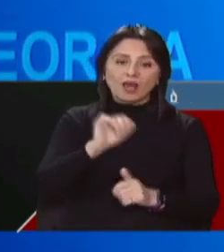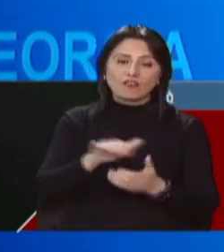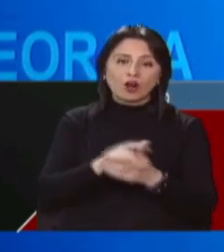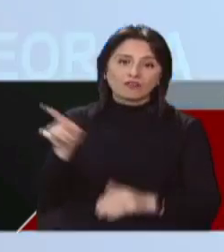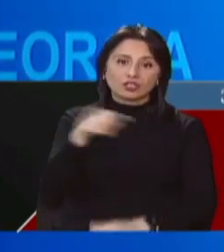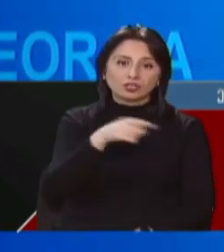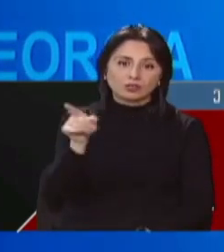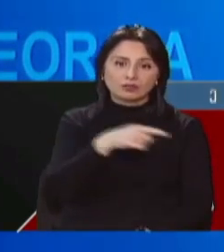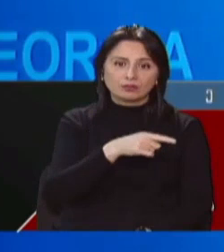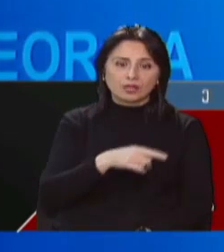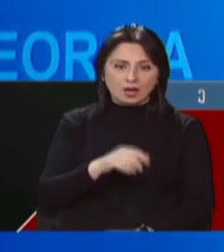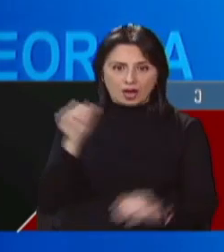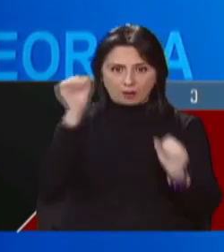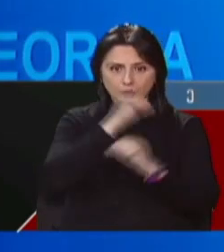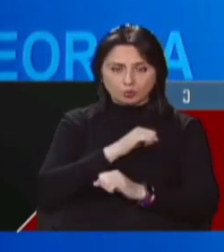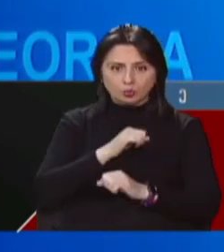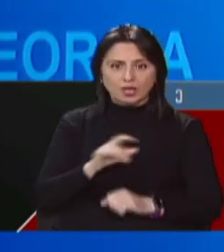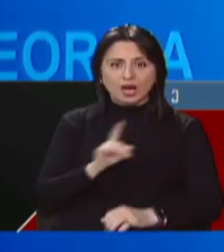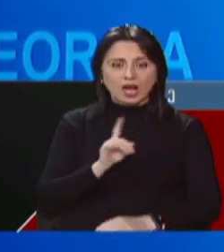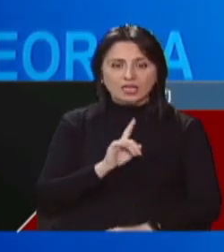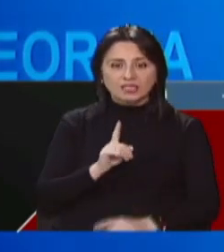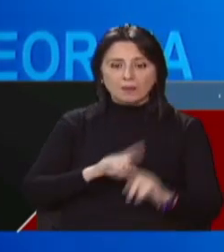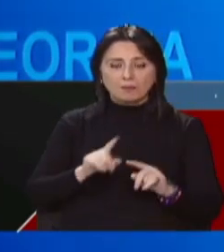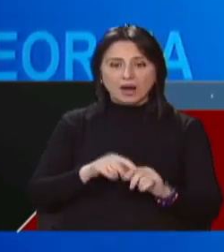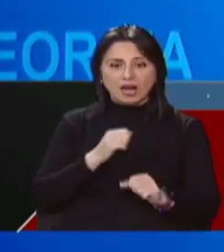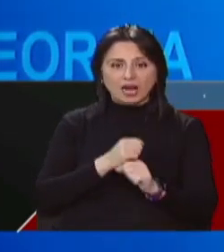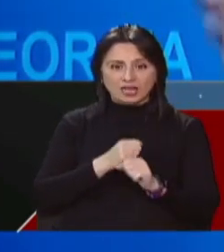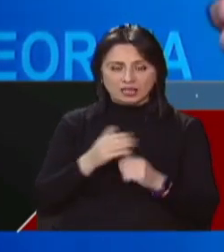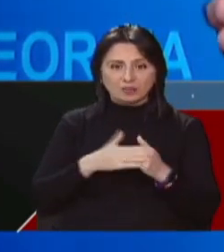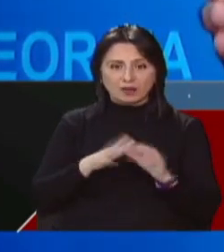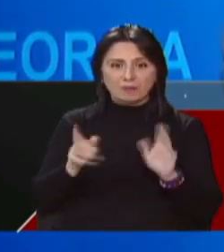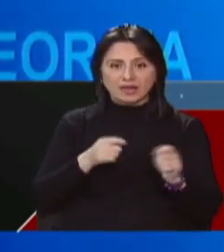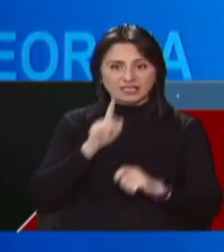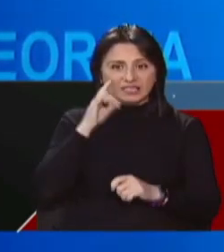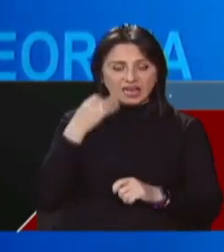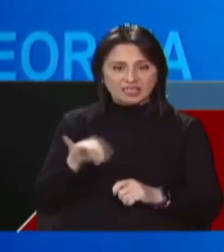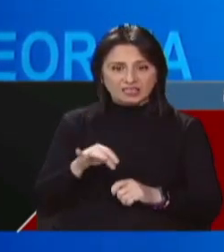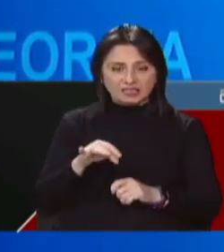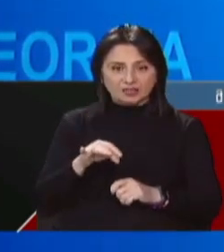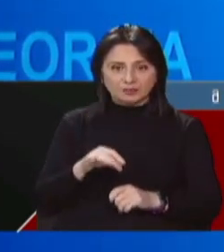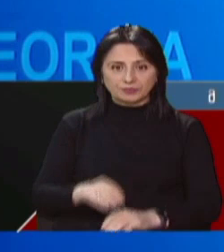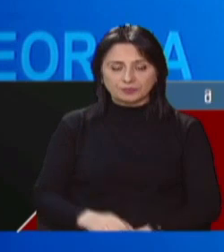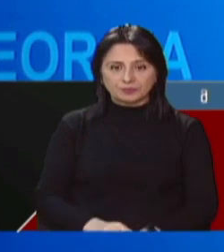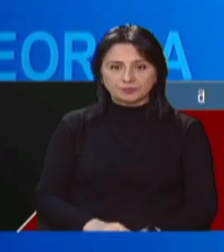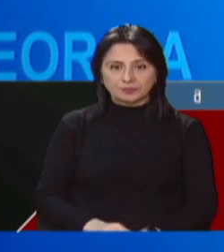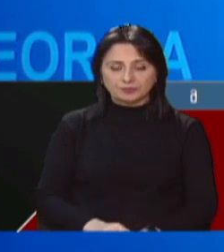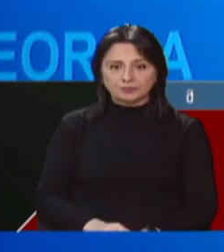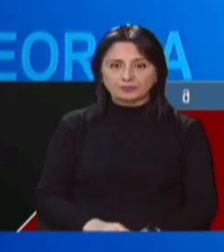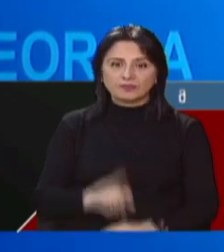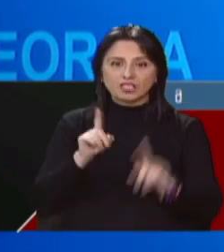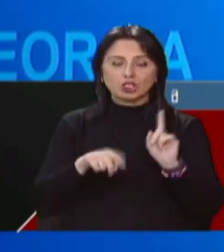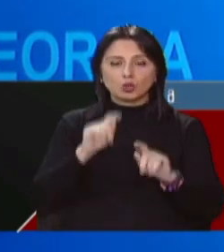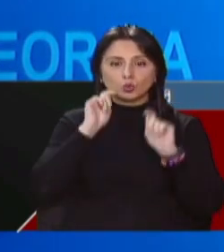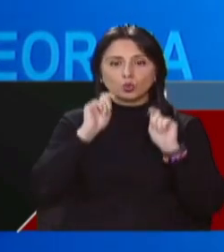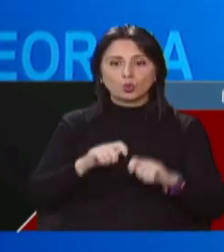მათი დამოკიდებულება? ეს აბსურდია და რაც მალე მოახდენს მაგალითად პრეზიდენტი ზელენსკი ან